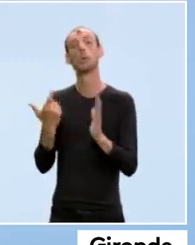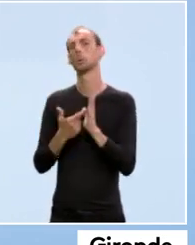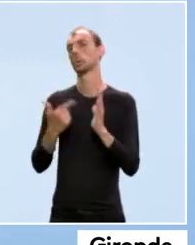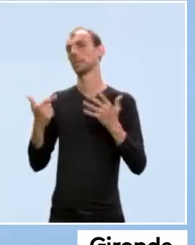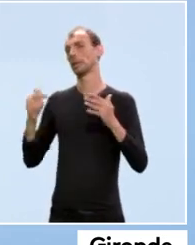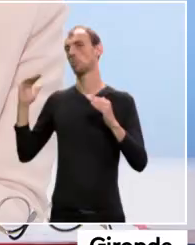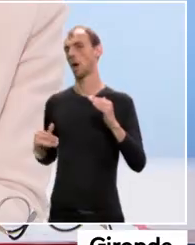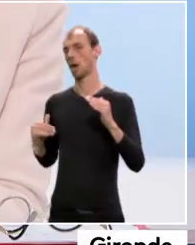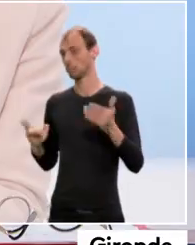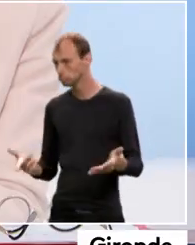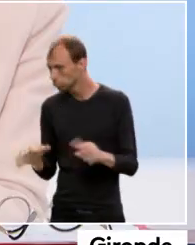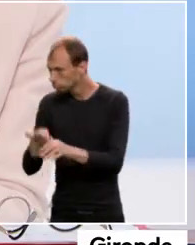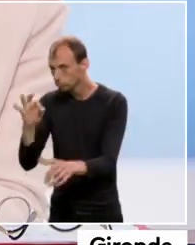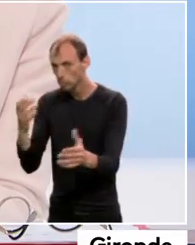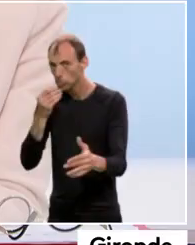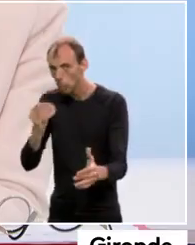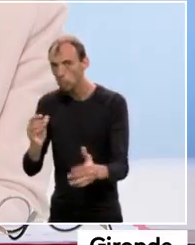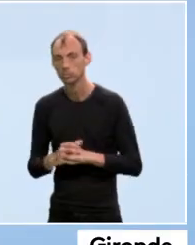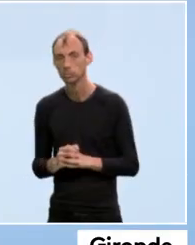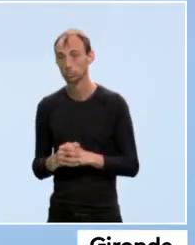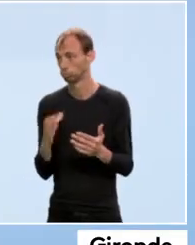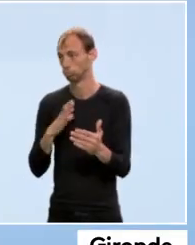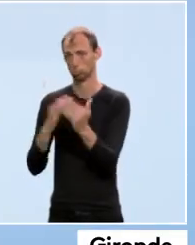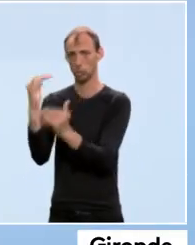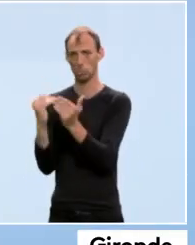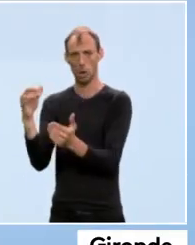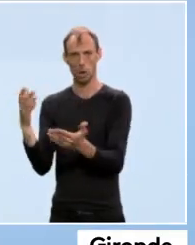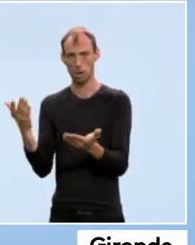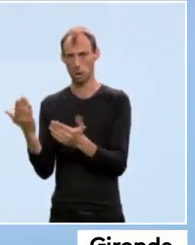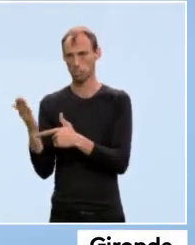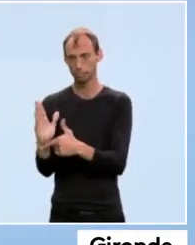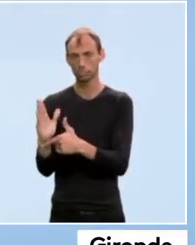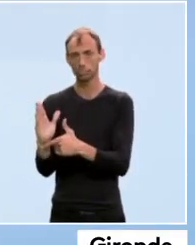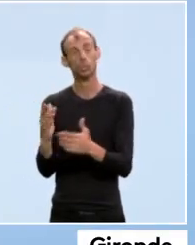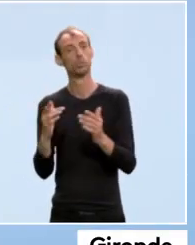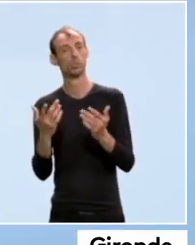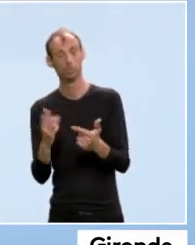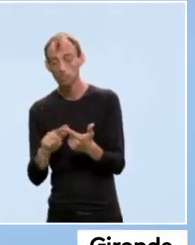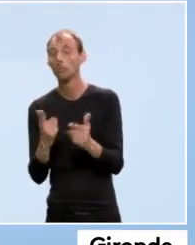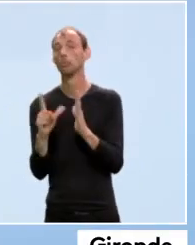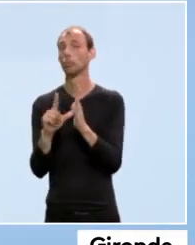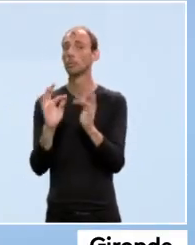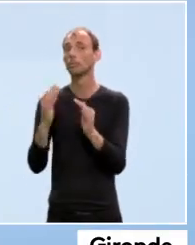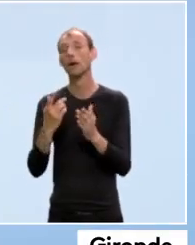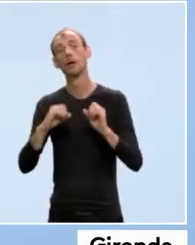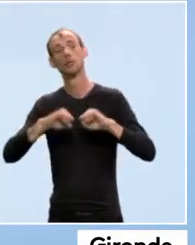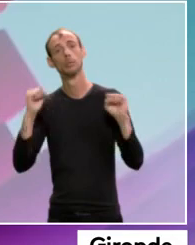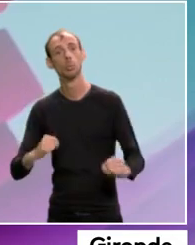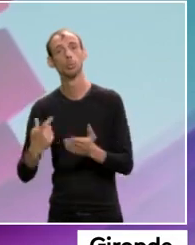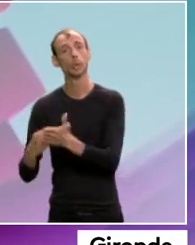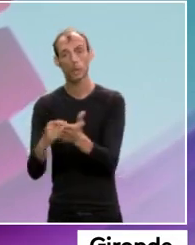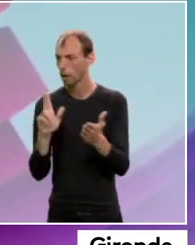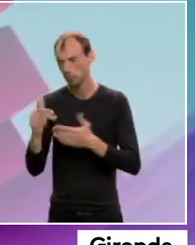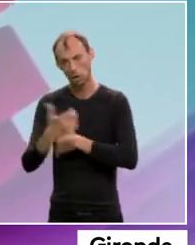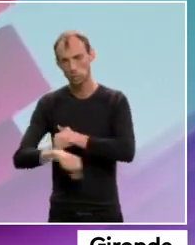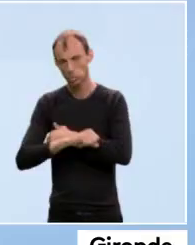il arrive avec un programme une loi sur le pouvoir d'achat qui va être voté d'ici quelques semaines ou